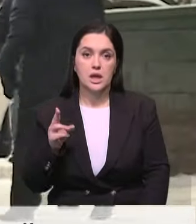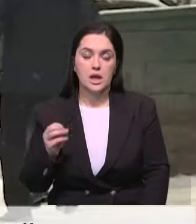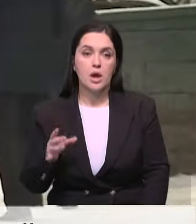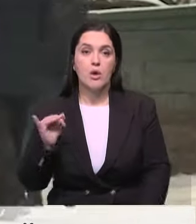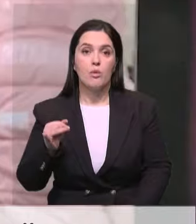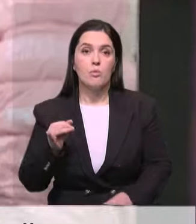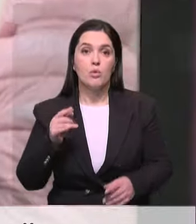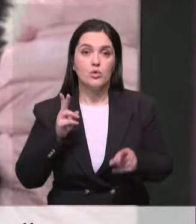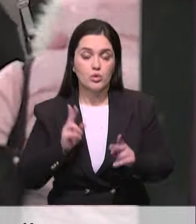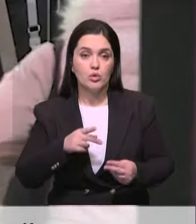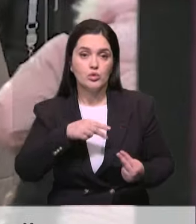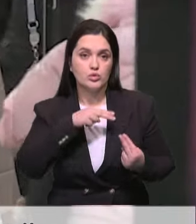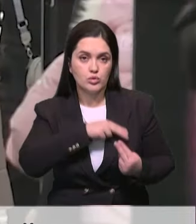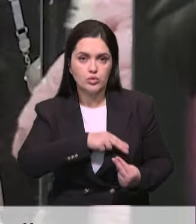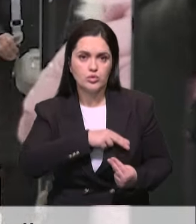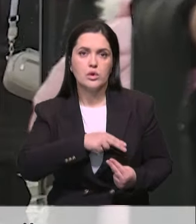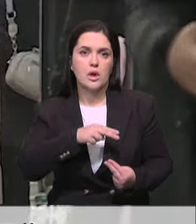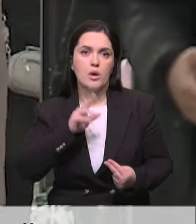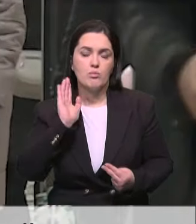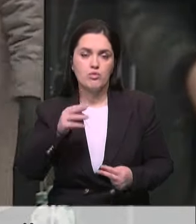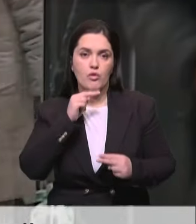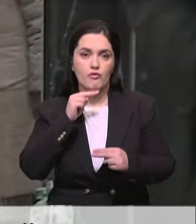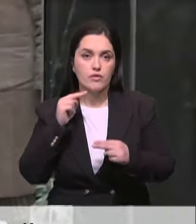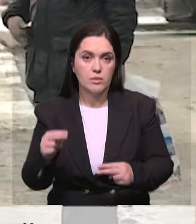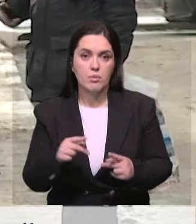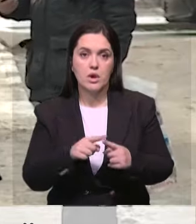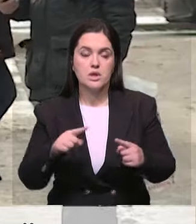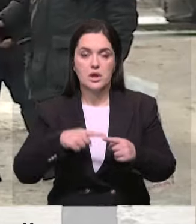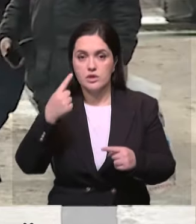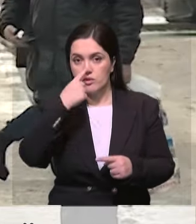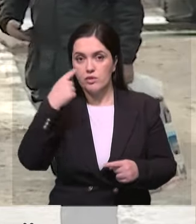қайраткері. Подлинные труженики будут в центре внимания